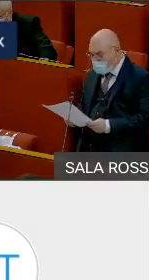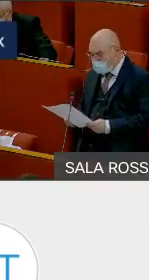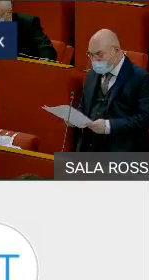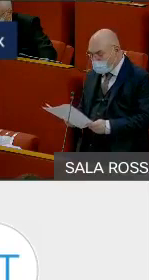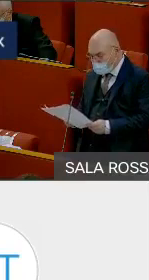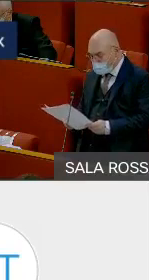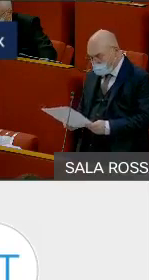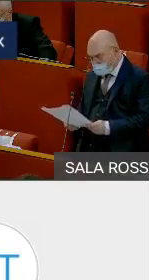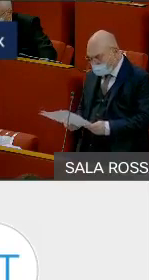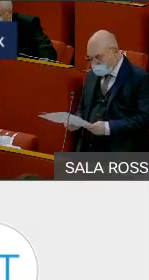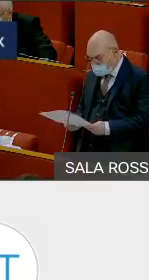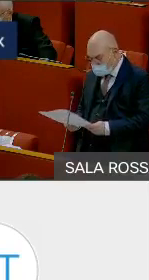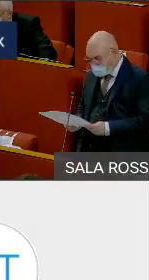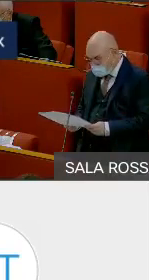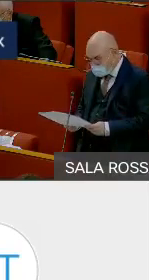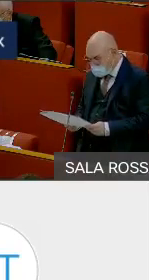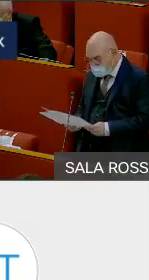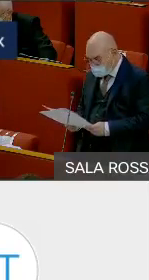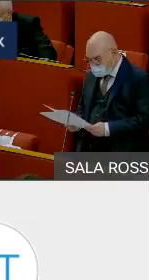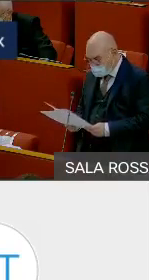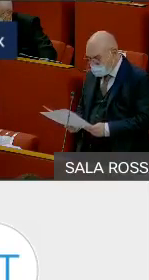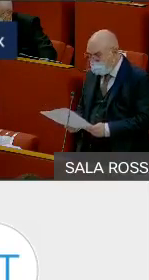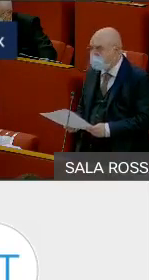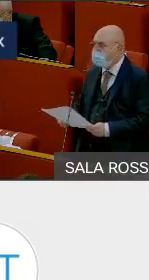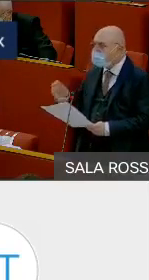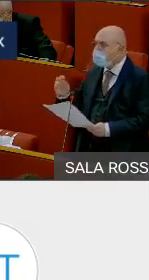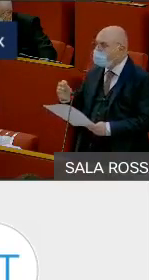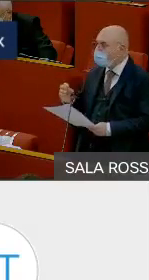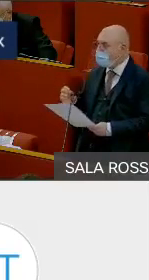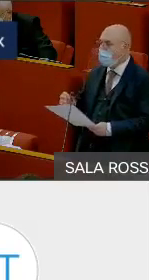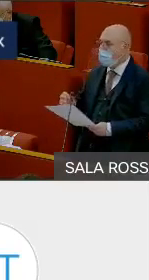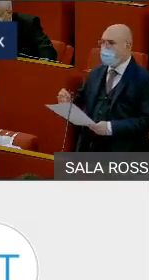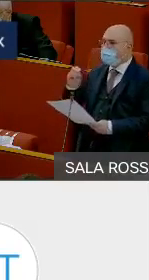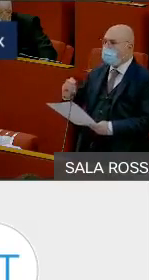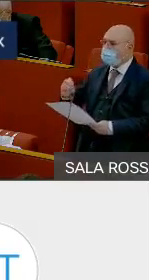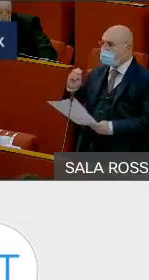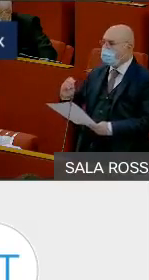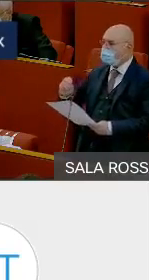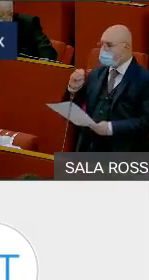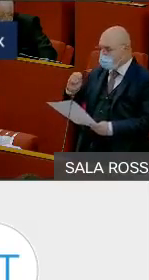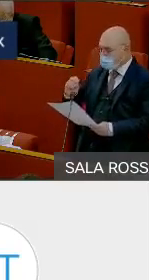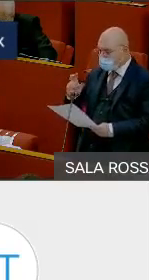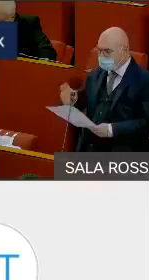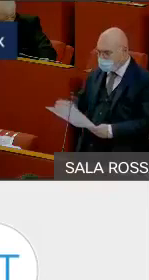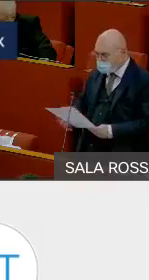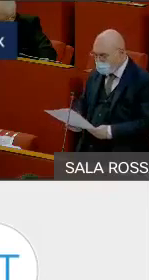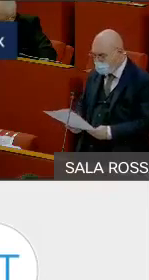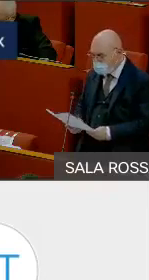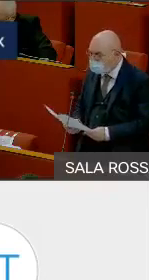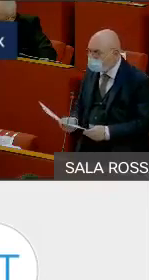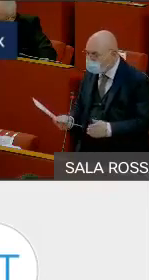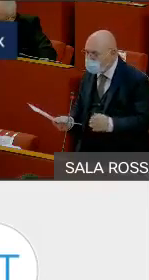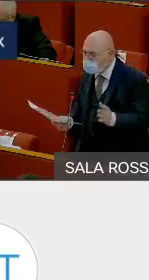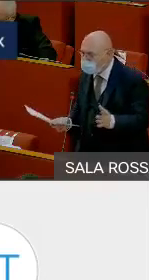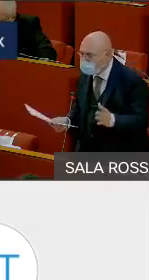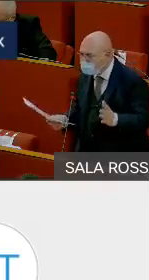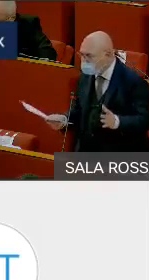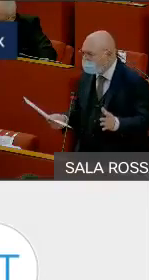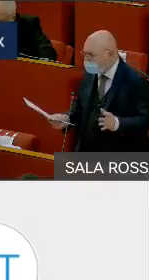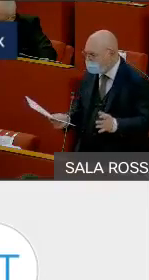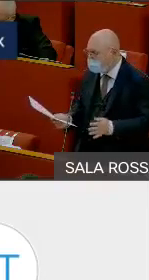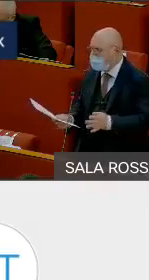dicevo la convenzione per escludere il fatto che fosse stato invece esplicitamente